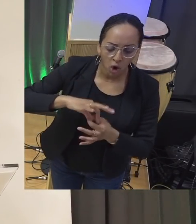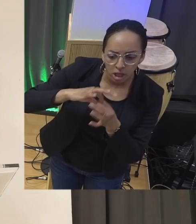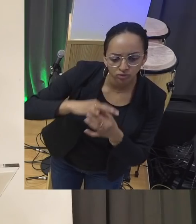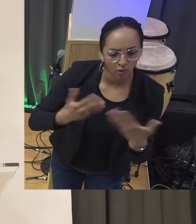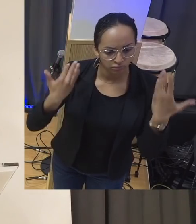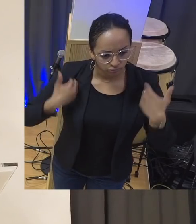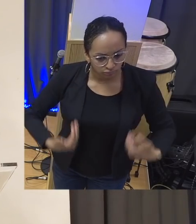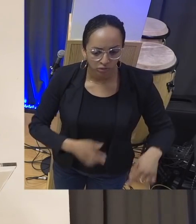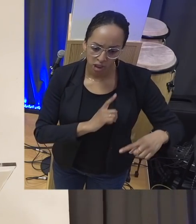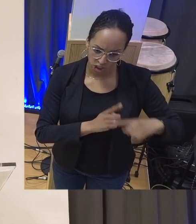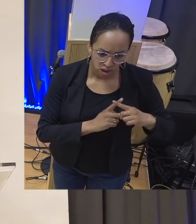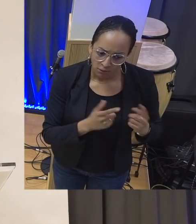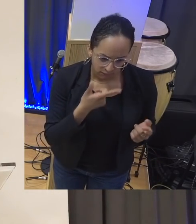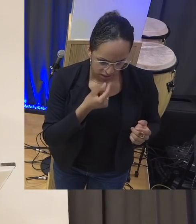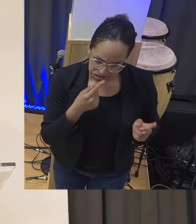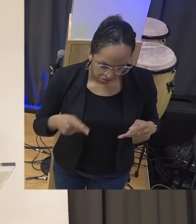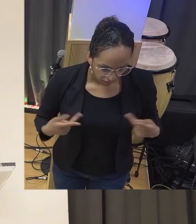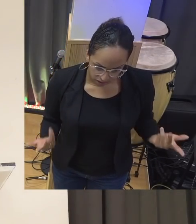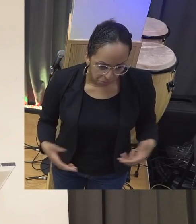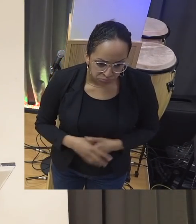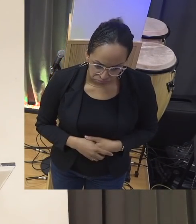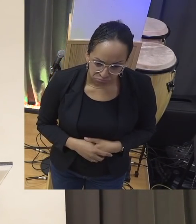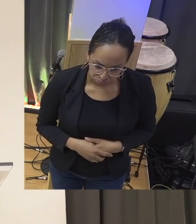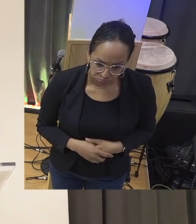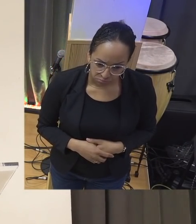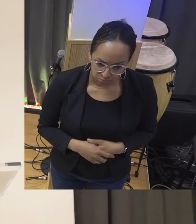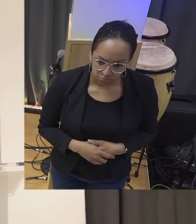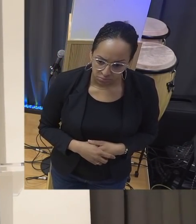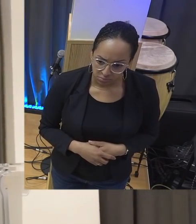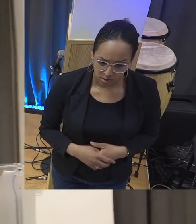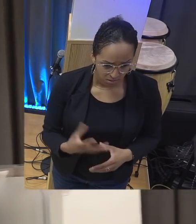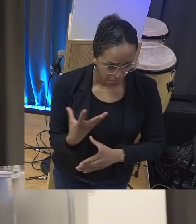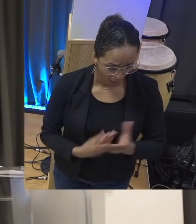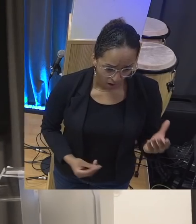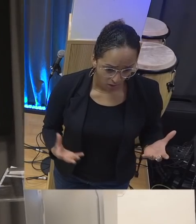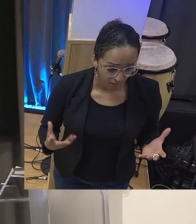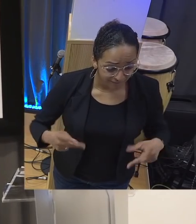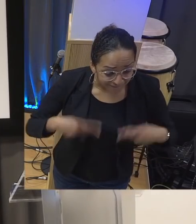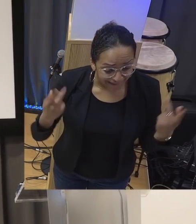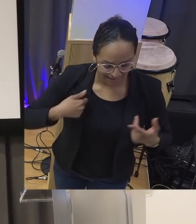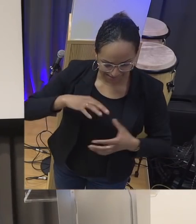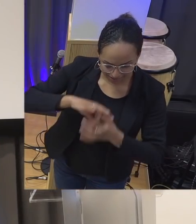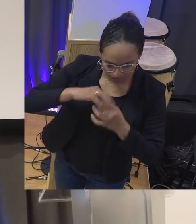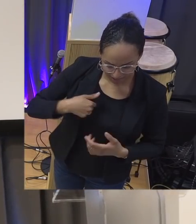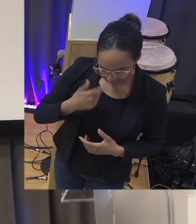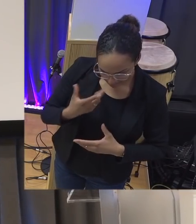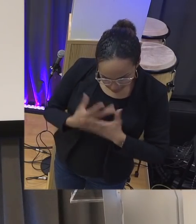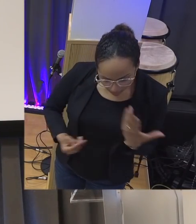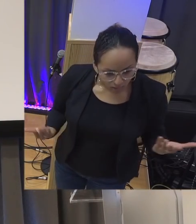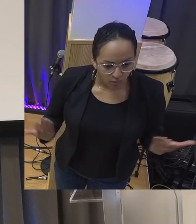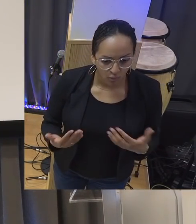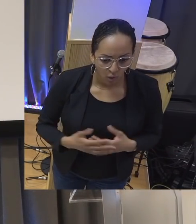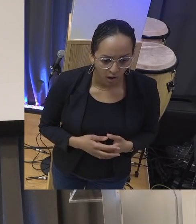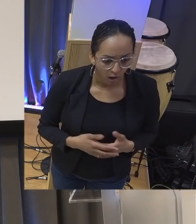chrétien. Mais si en même temps le caractère de Christ, parce que c'est ce qui manque énormément dans ma vie spirituelle, ce n'est pas simplement